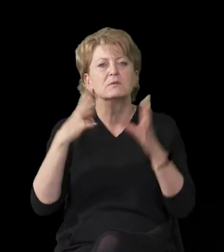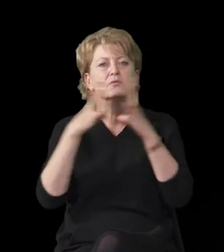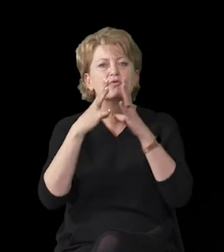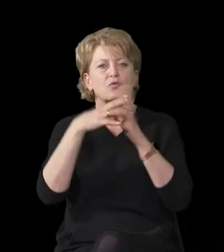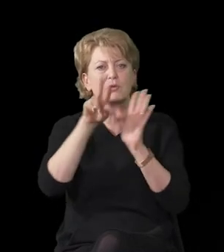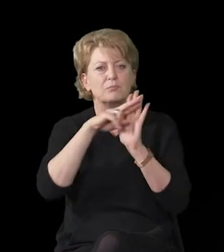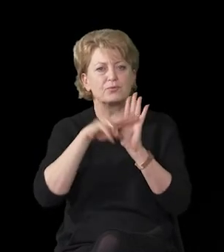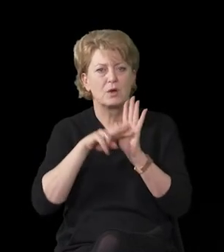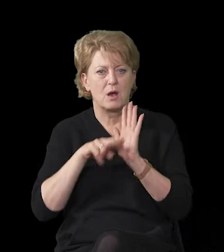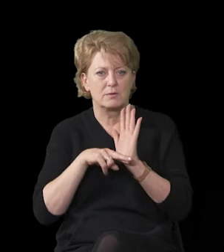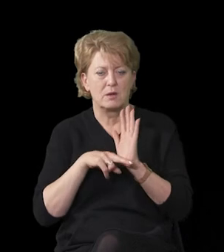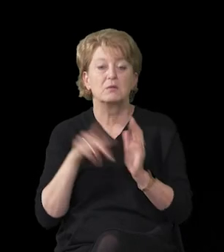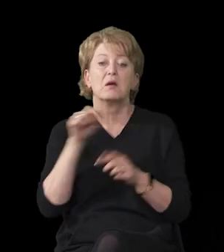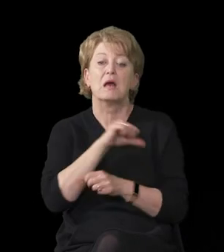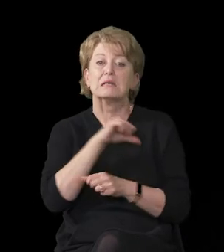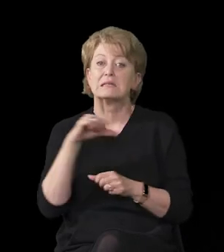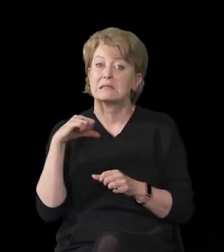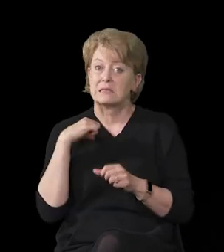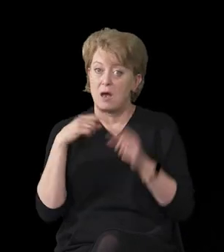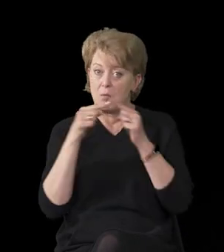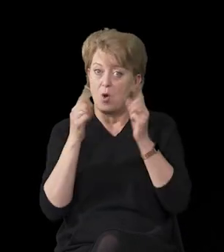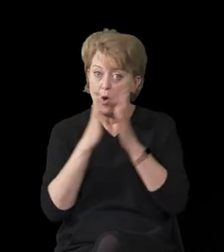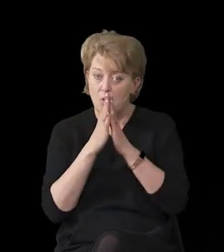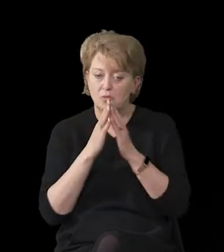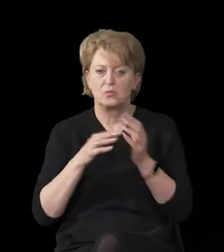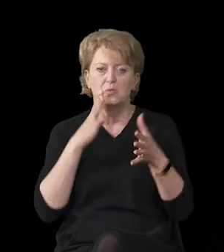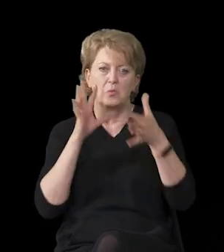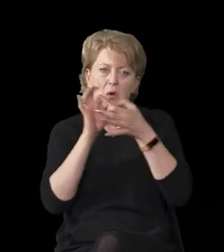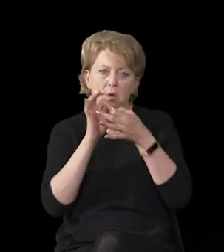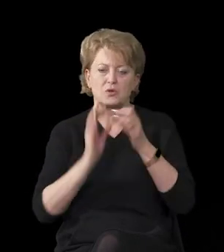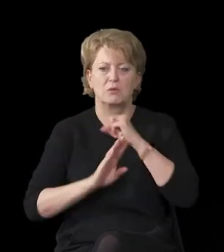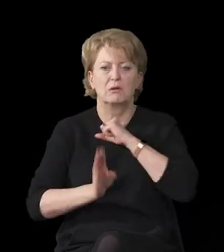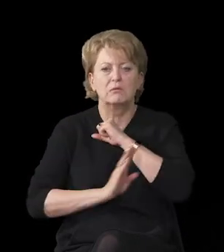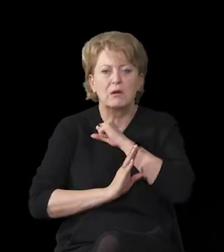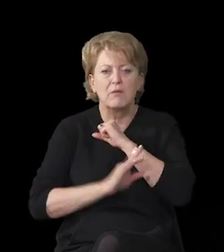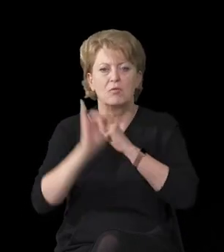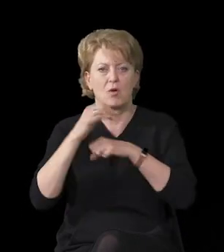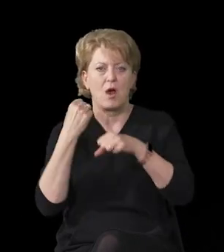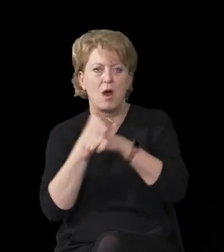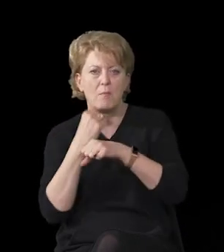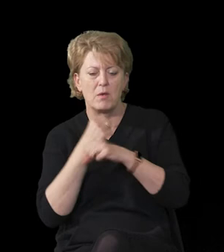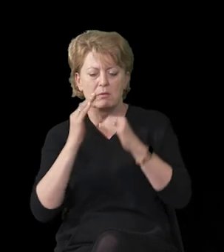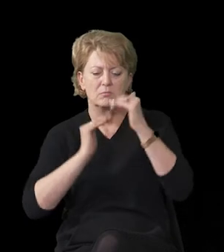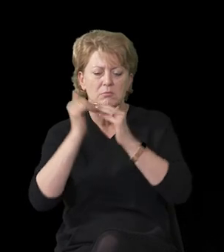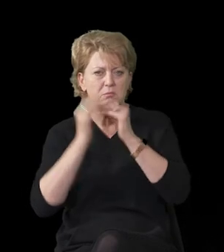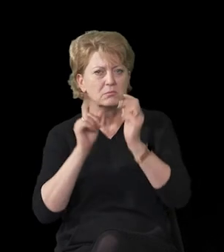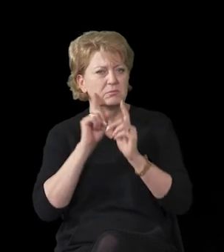A sam kościół, połączenie drewna i kamienia naprawdę daje niesamowity efekt. Jest tam